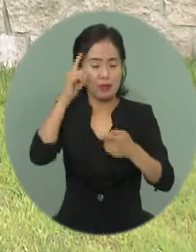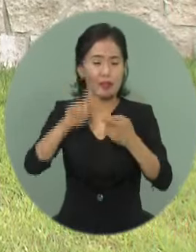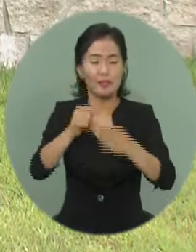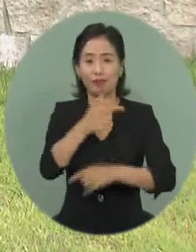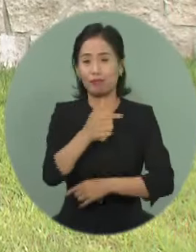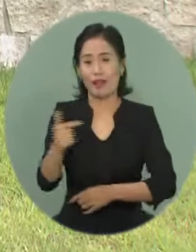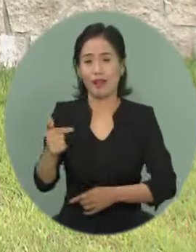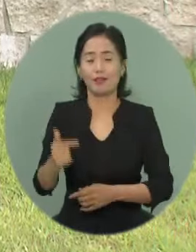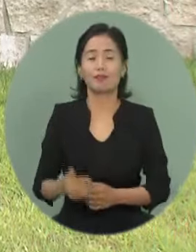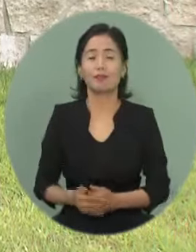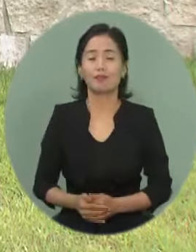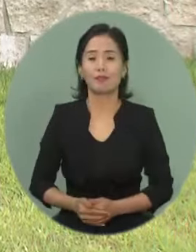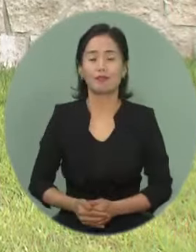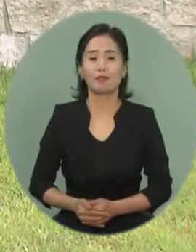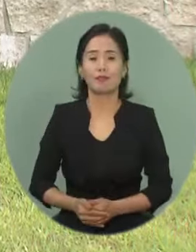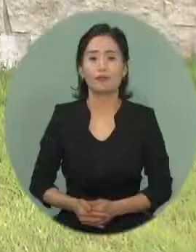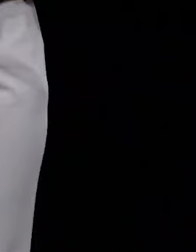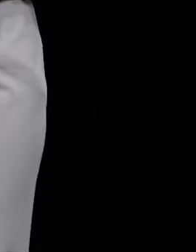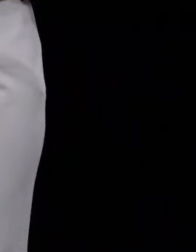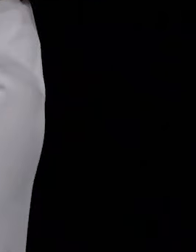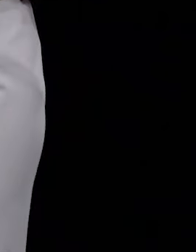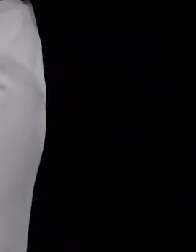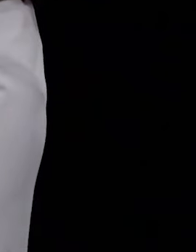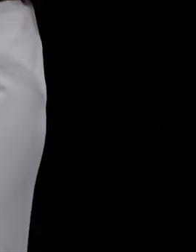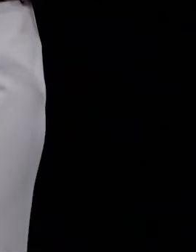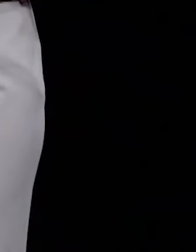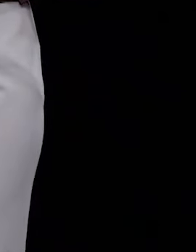쏠립니다. MBC 뉴스 김영창입니다.